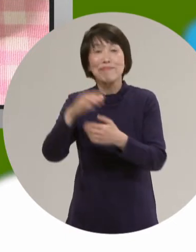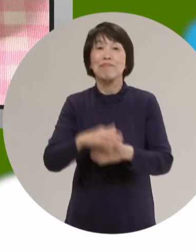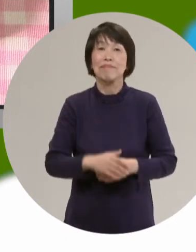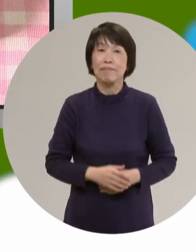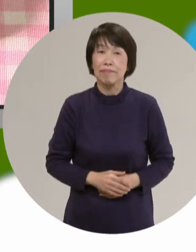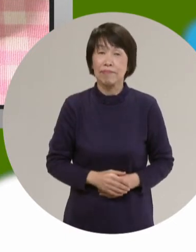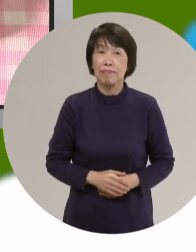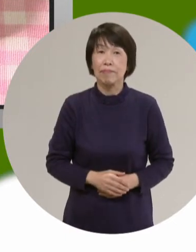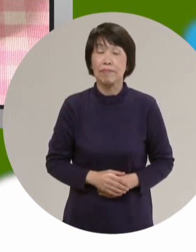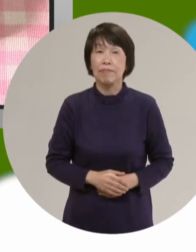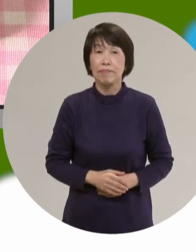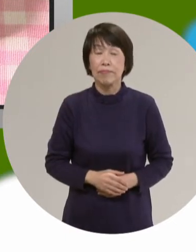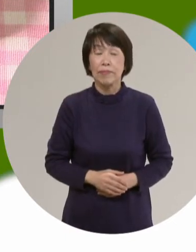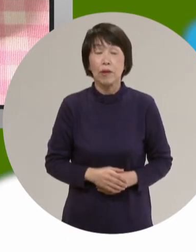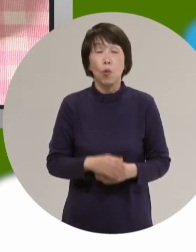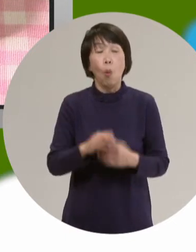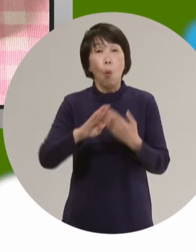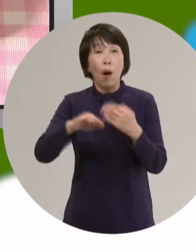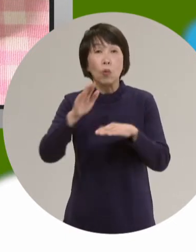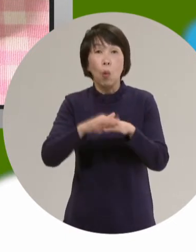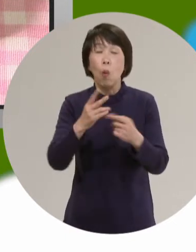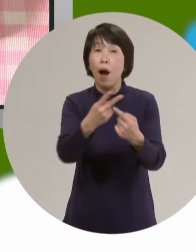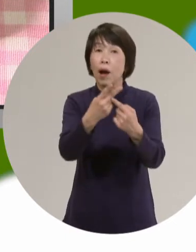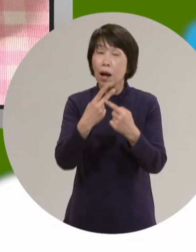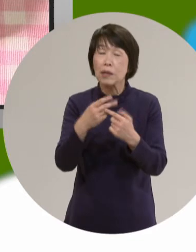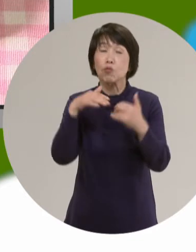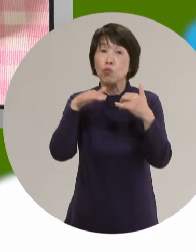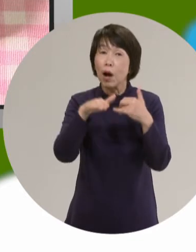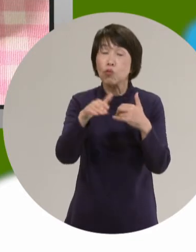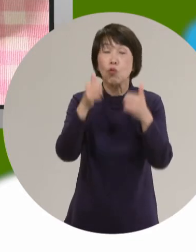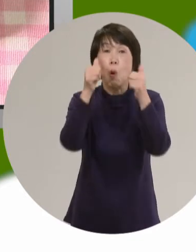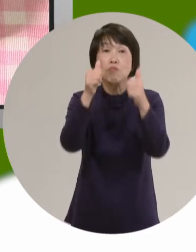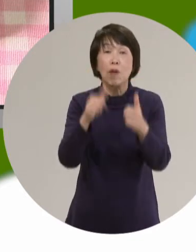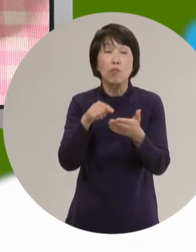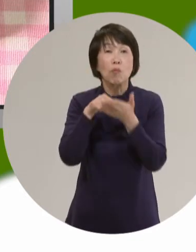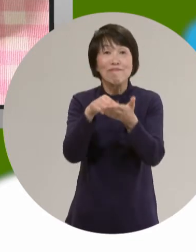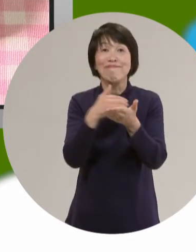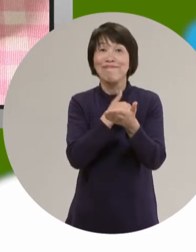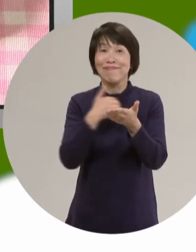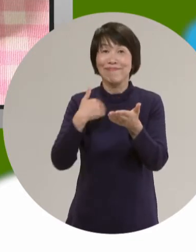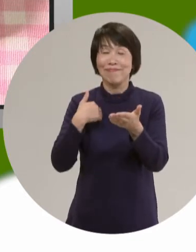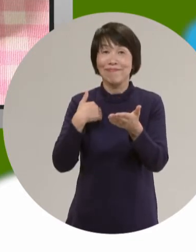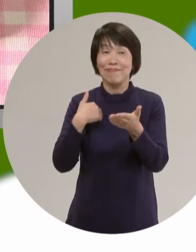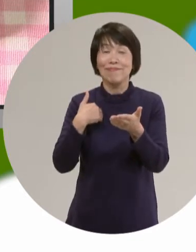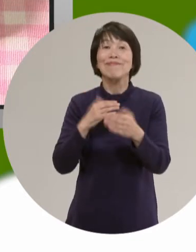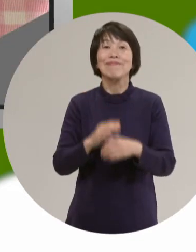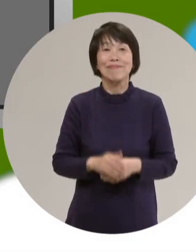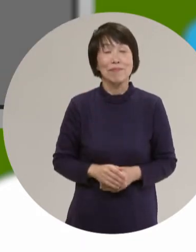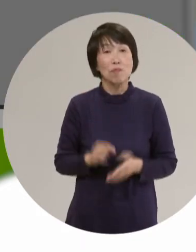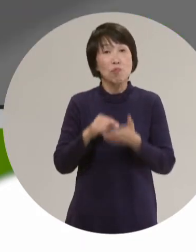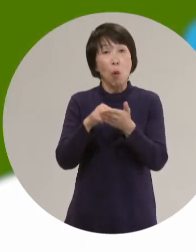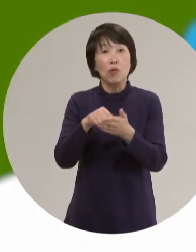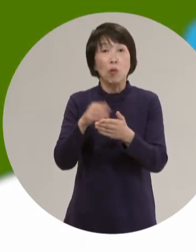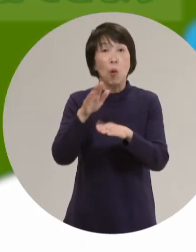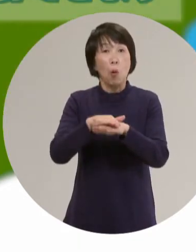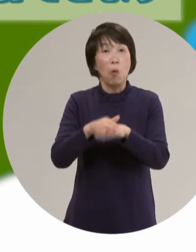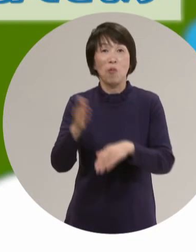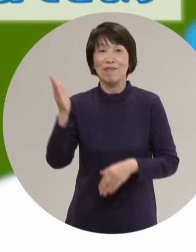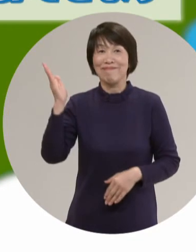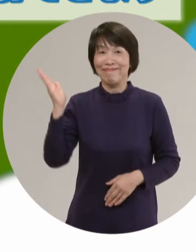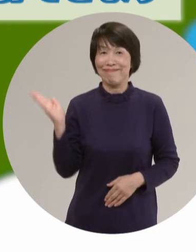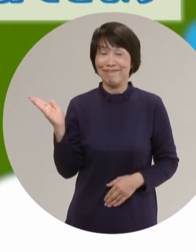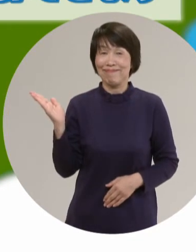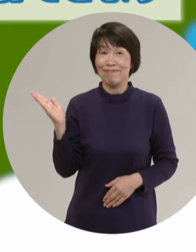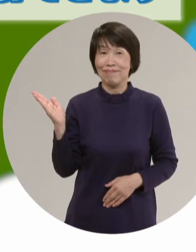プレゼント。プレゼントはハガキやファックス、番組のホームページからも応募できます。すべての宛先はこち